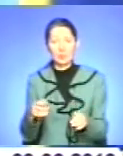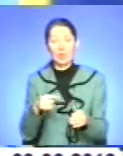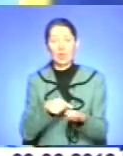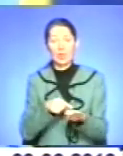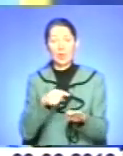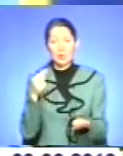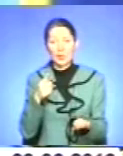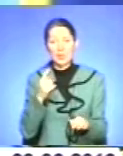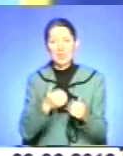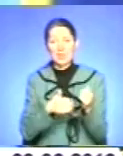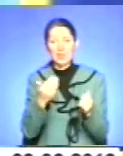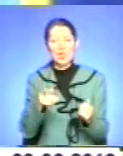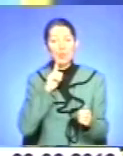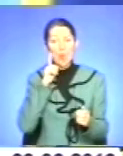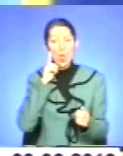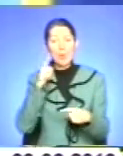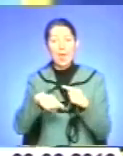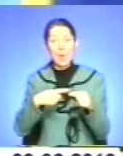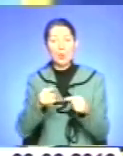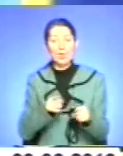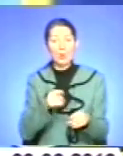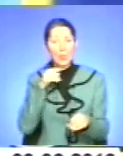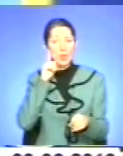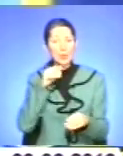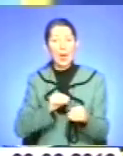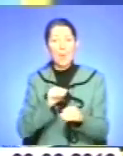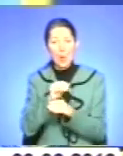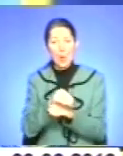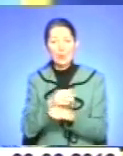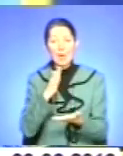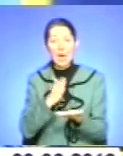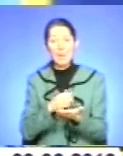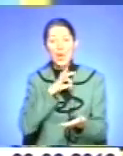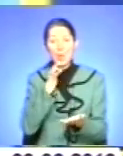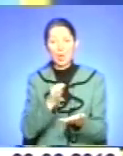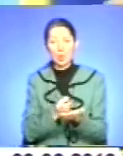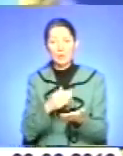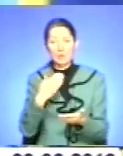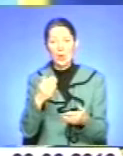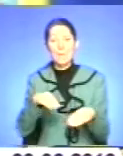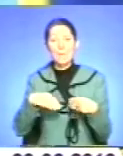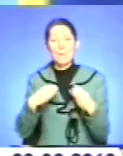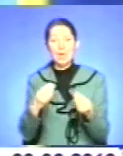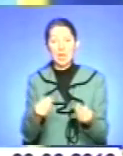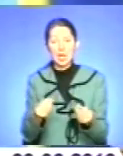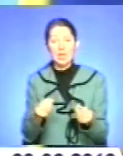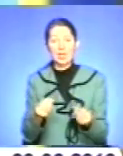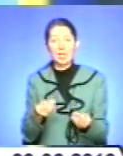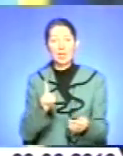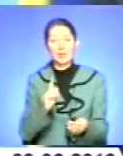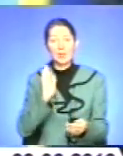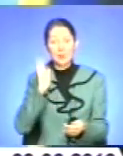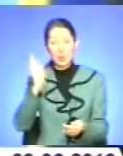молода плеяда, молоде поповнення. Це ми маємо досвід вам передати в дальнішому, в далекому